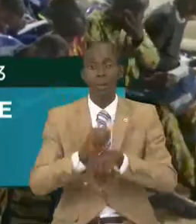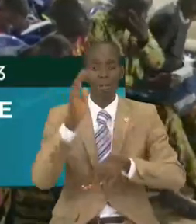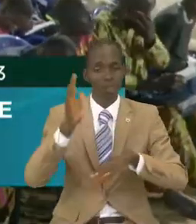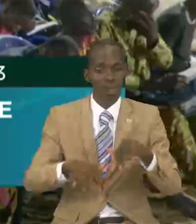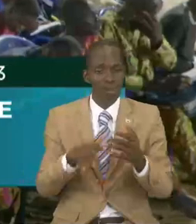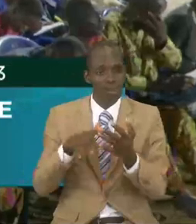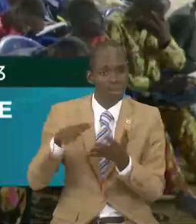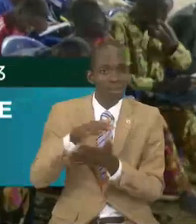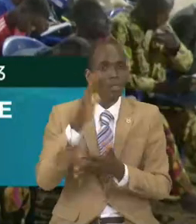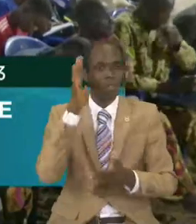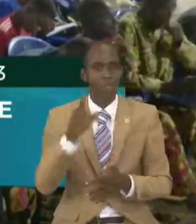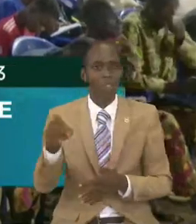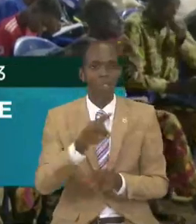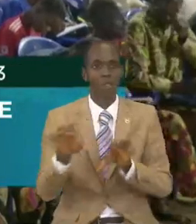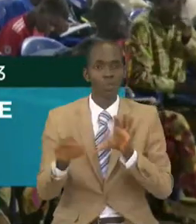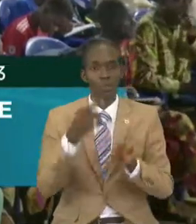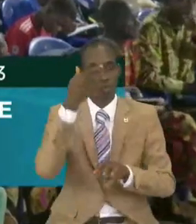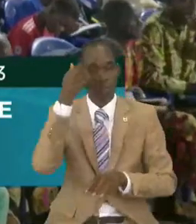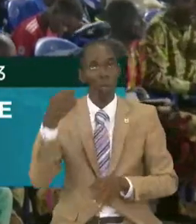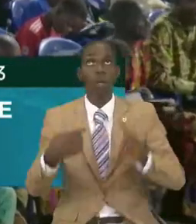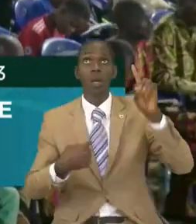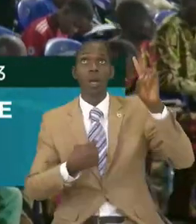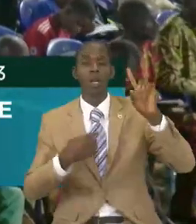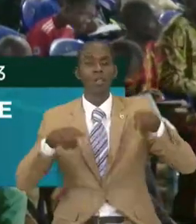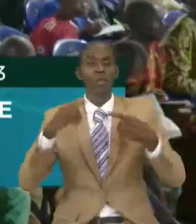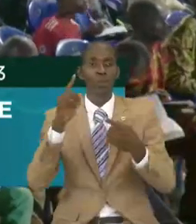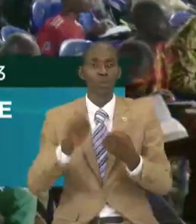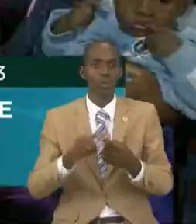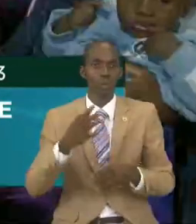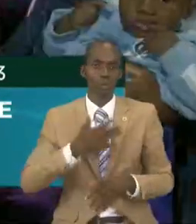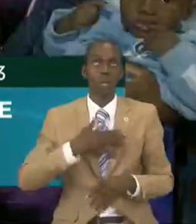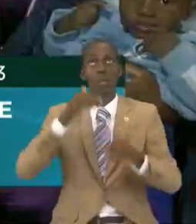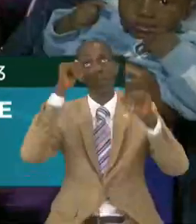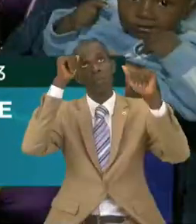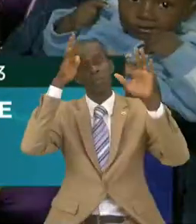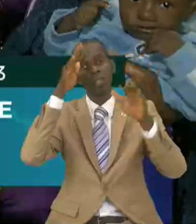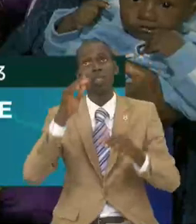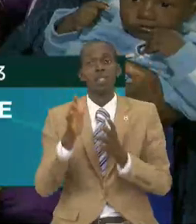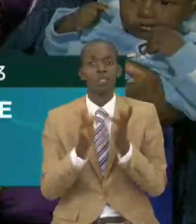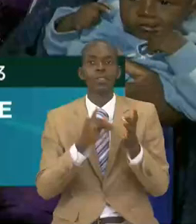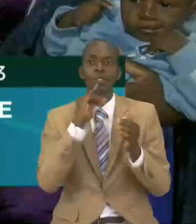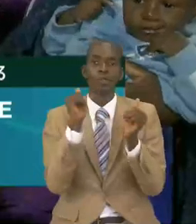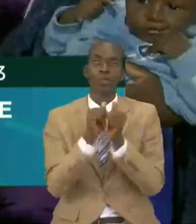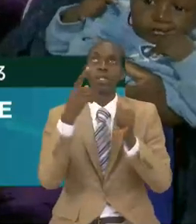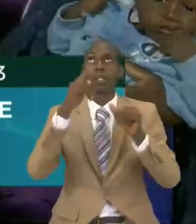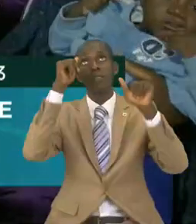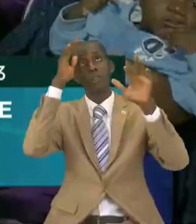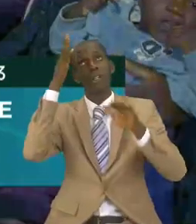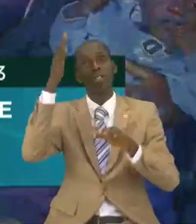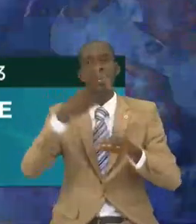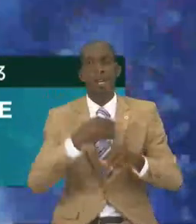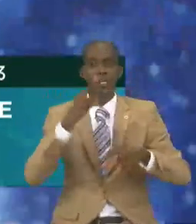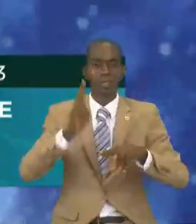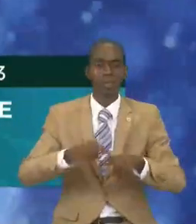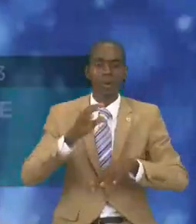grandes. Parce que je m'en vais au Père. Il est avec le Père maintenant. Et il